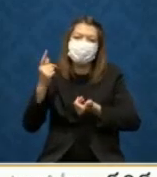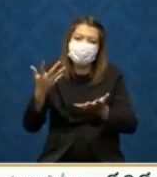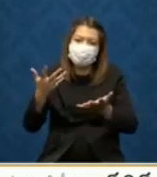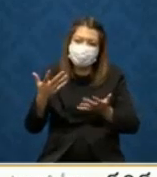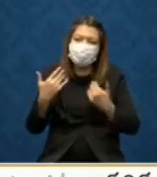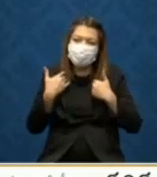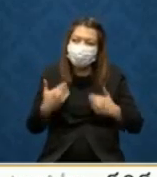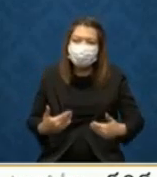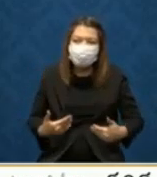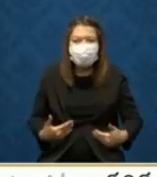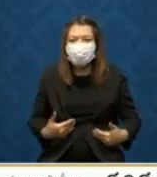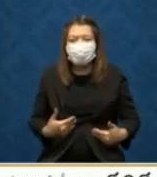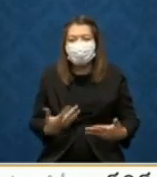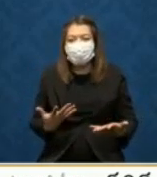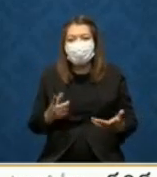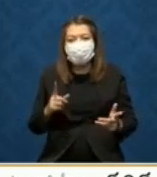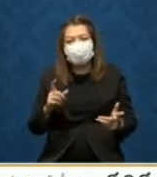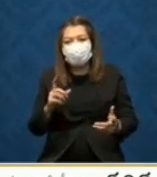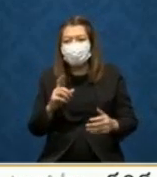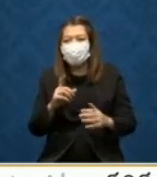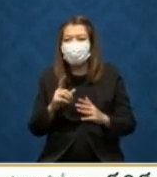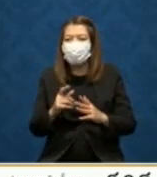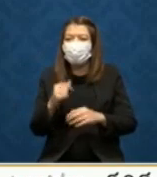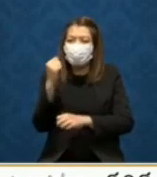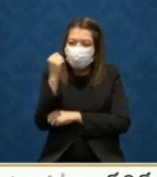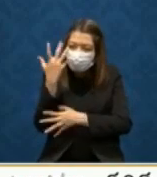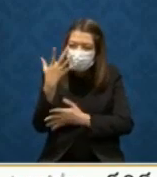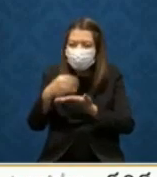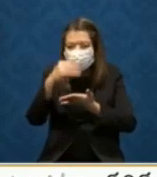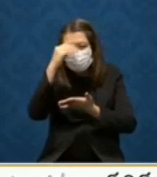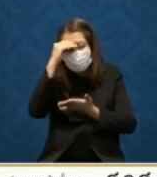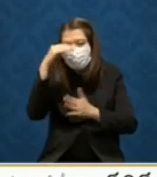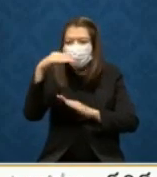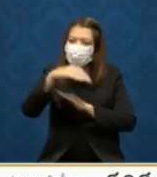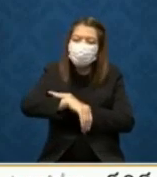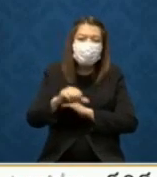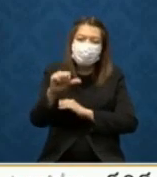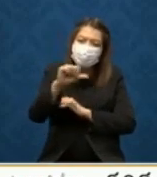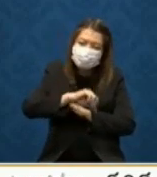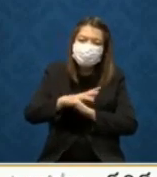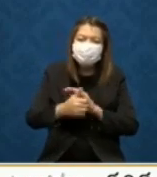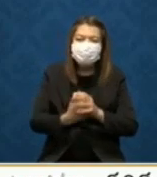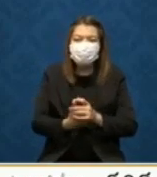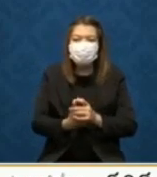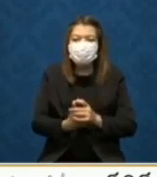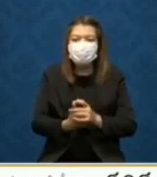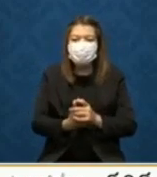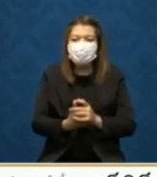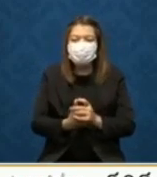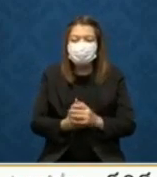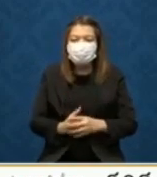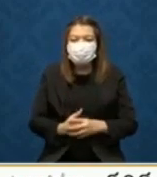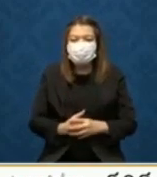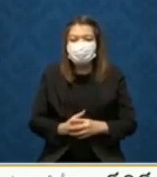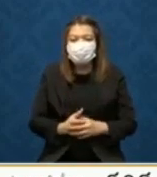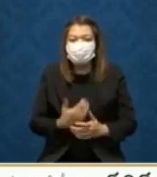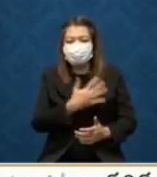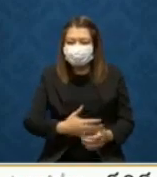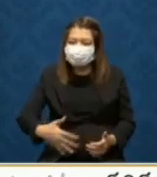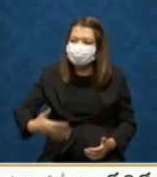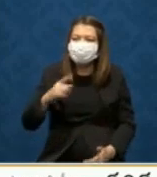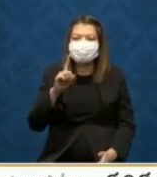ชีวิตคุณภาพต่ำสุดการศึกษาต่ำสุดล่าสุดเราก็ได้สุขอนามัยที่ต่ำ